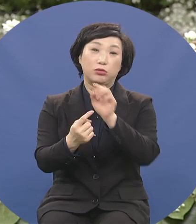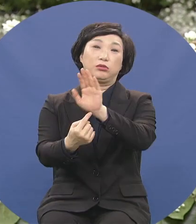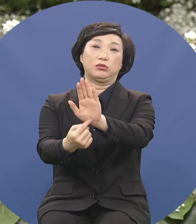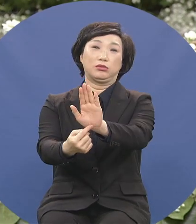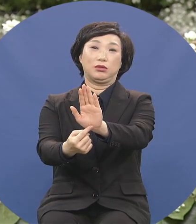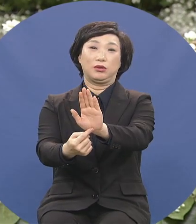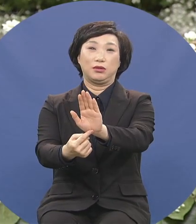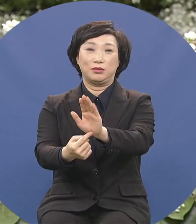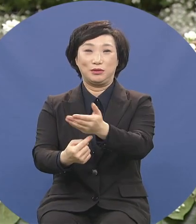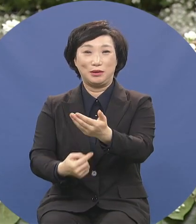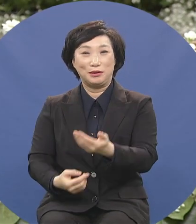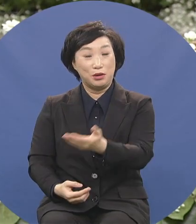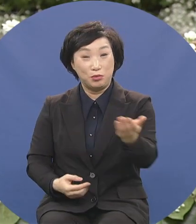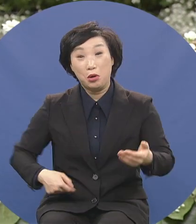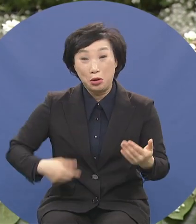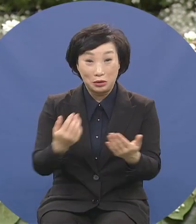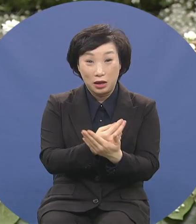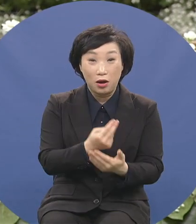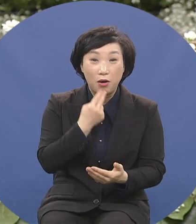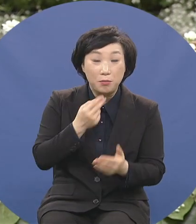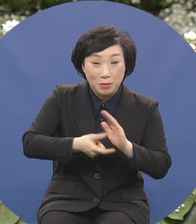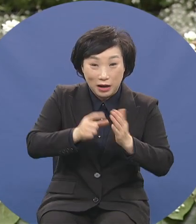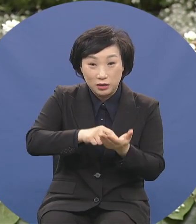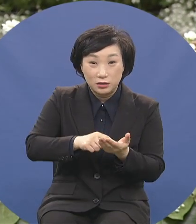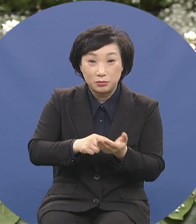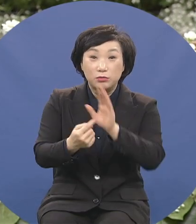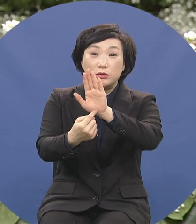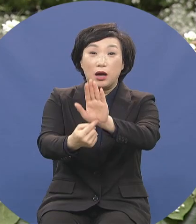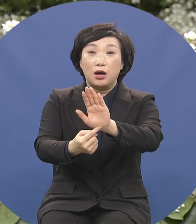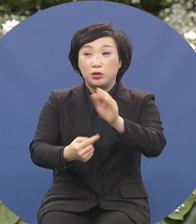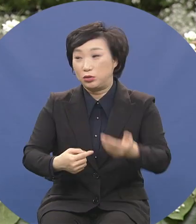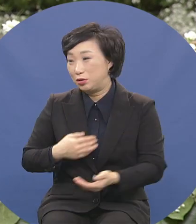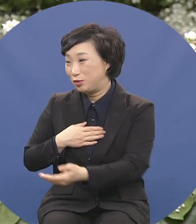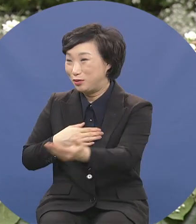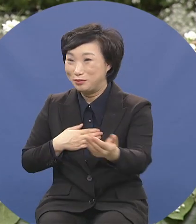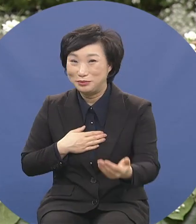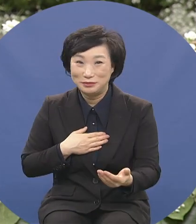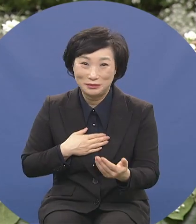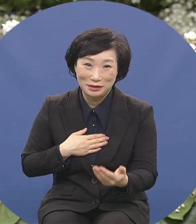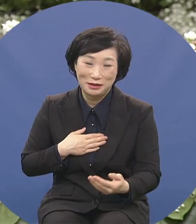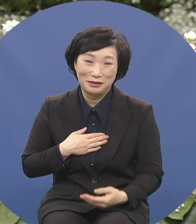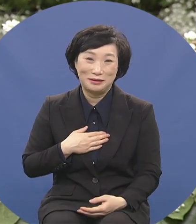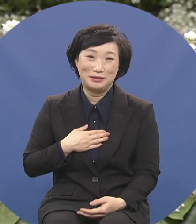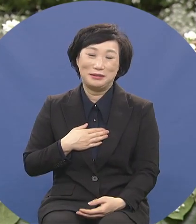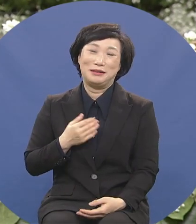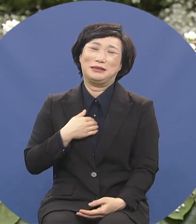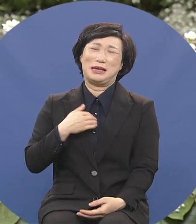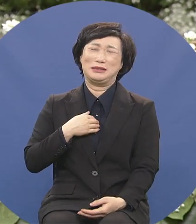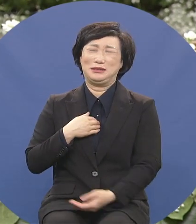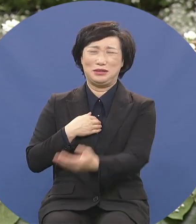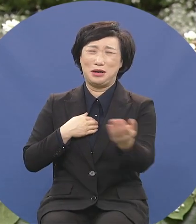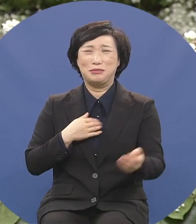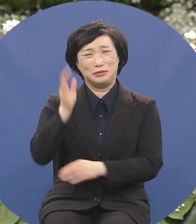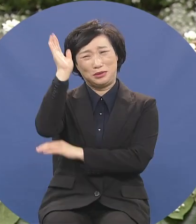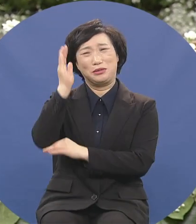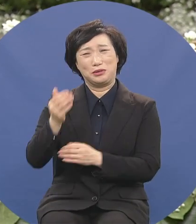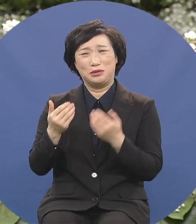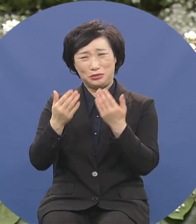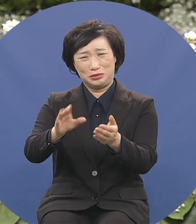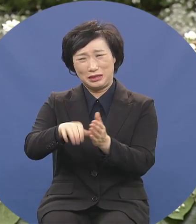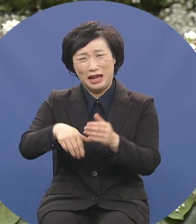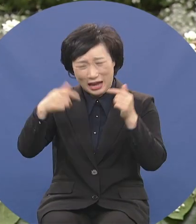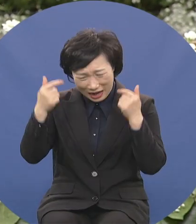그대로 회개치 못한 만큼 드러날 것입니다. 그래서 저는 여러분에게 회개하라는